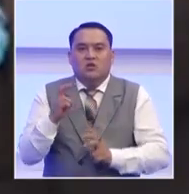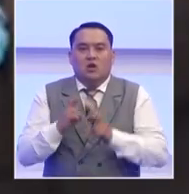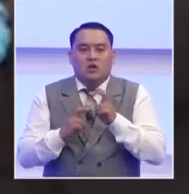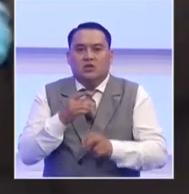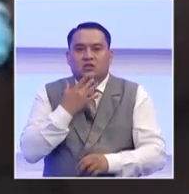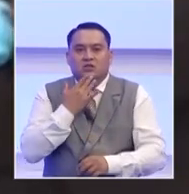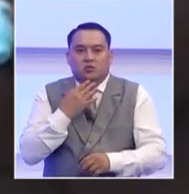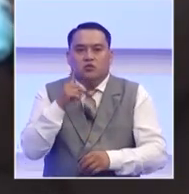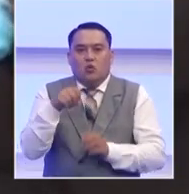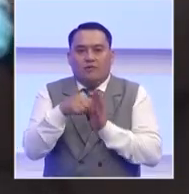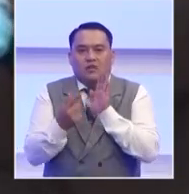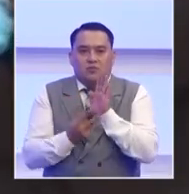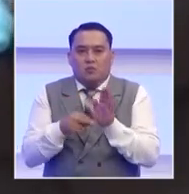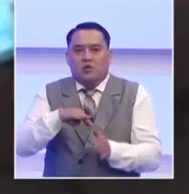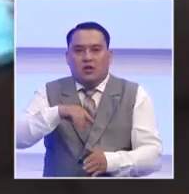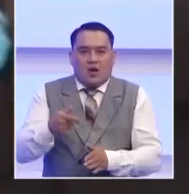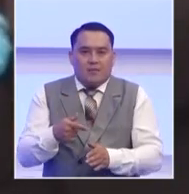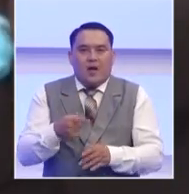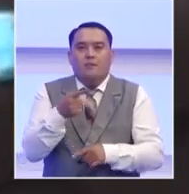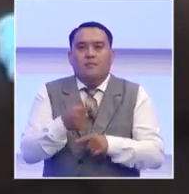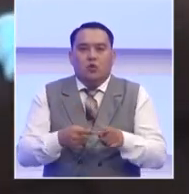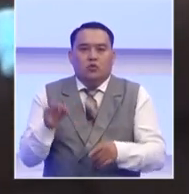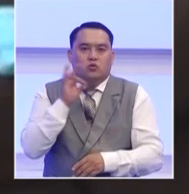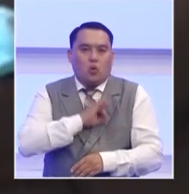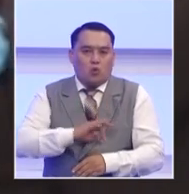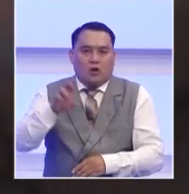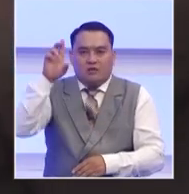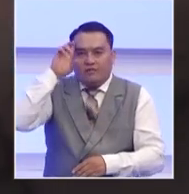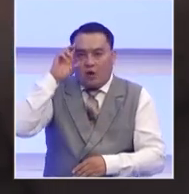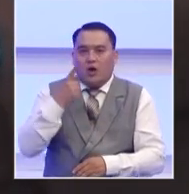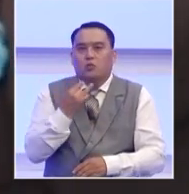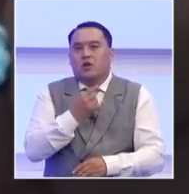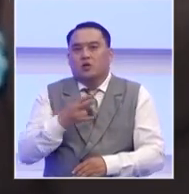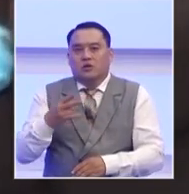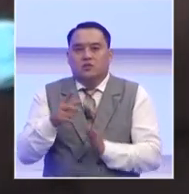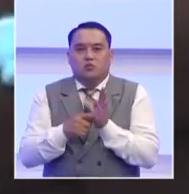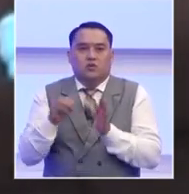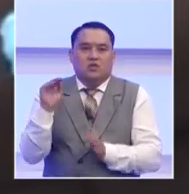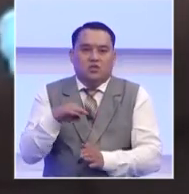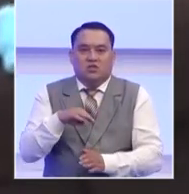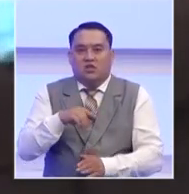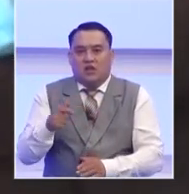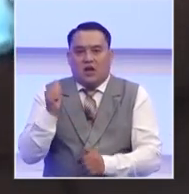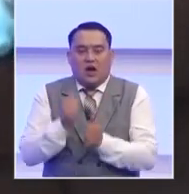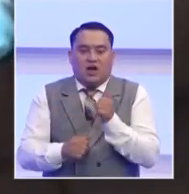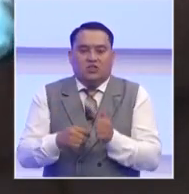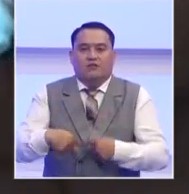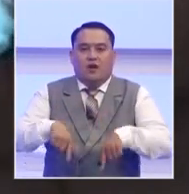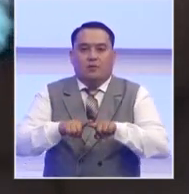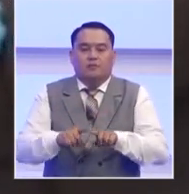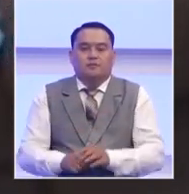и экспорта 118 миллионов тенге и пошлину в доход государства по 1 миллиону 770 тысяч тенге с